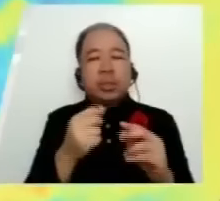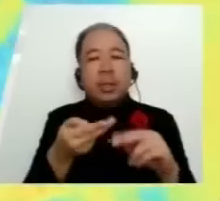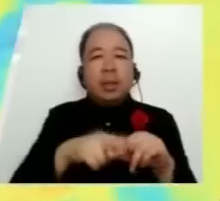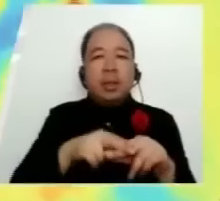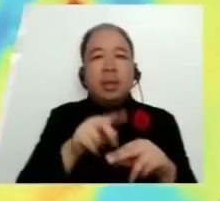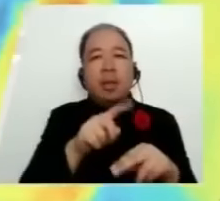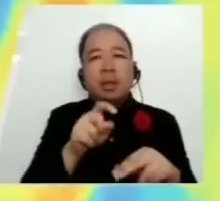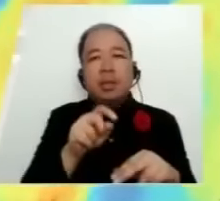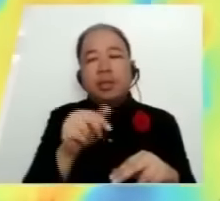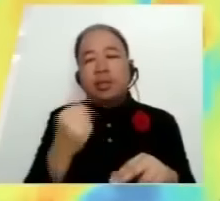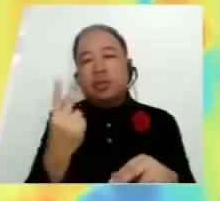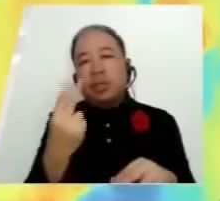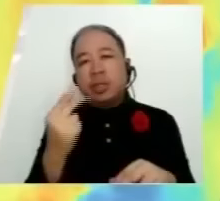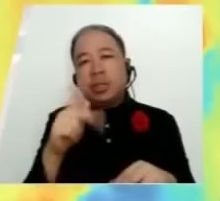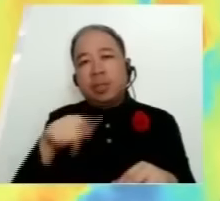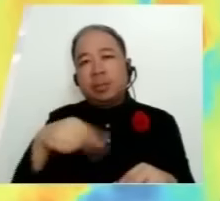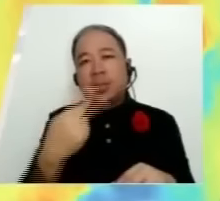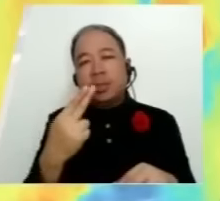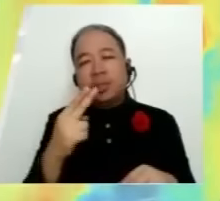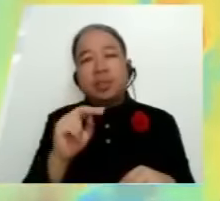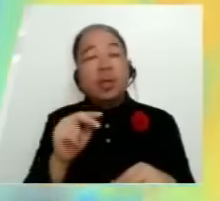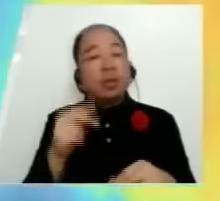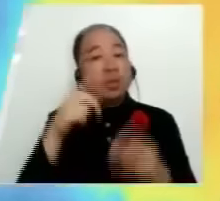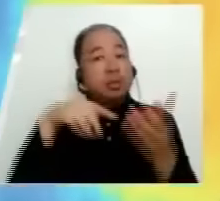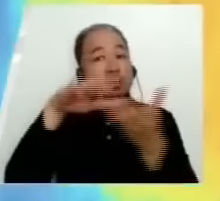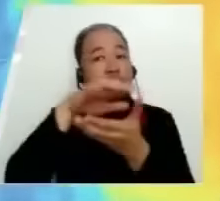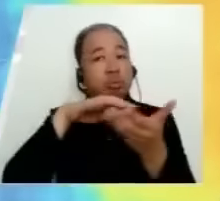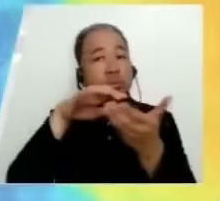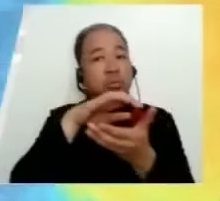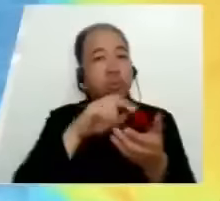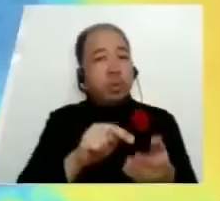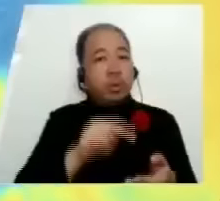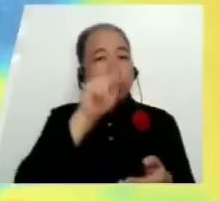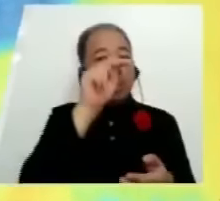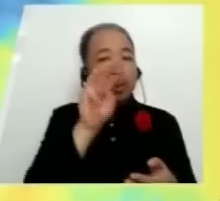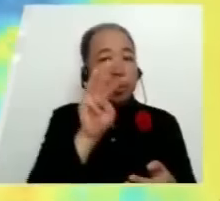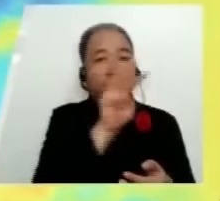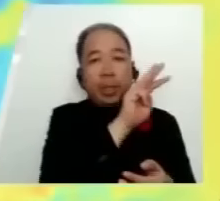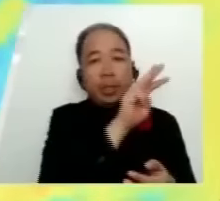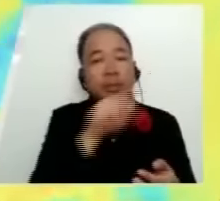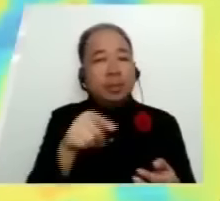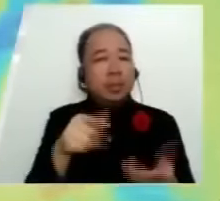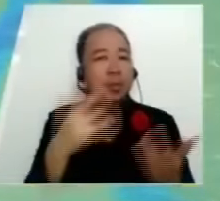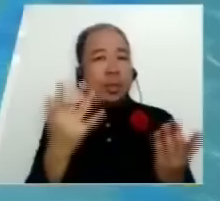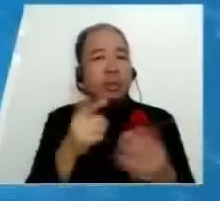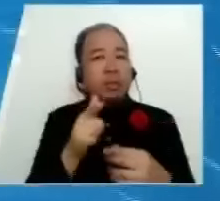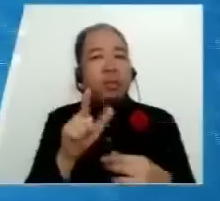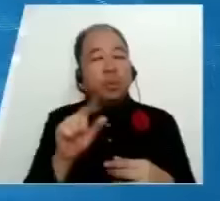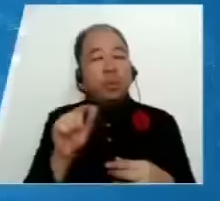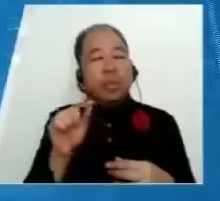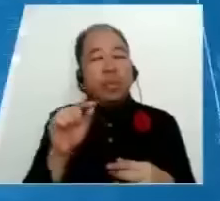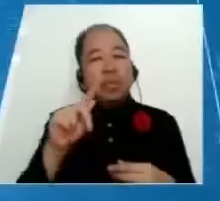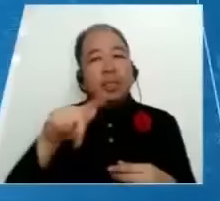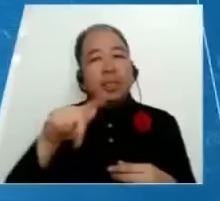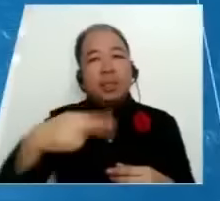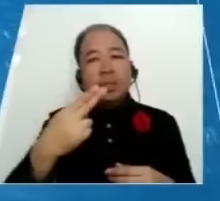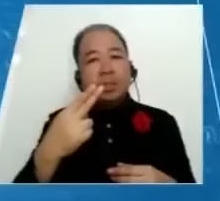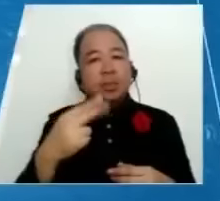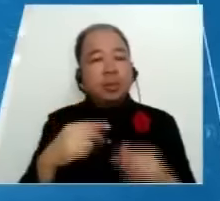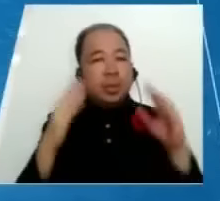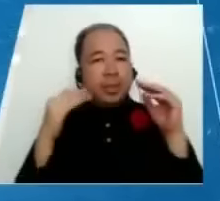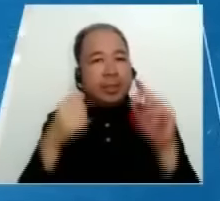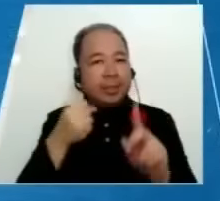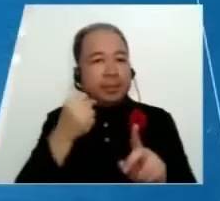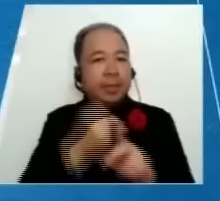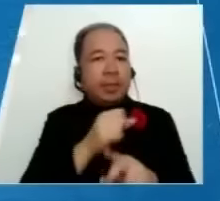per hour. Pan-northwest po ang kilos ito sa bilis naman na 20 kilometers per hour. Inaasahan itong tatama sa Isabela